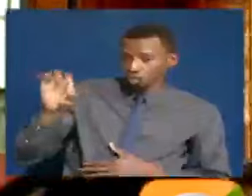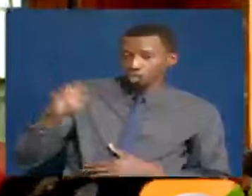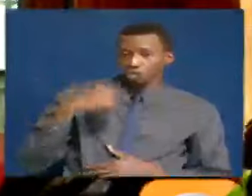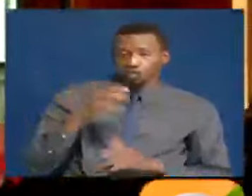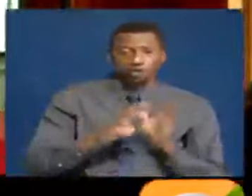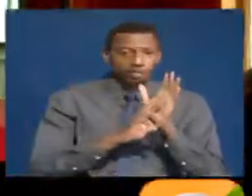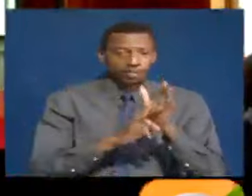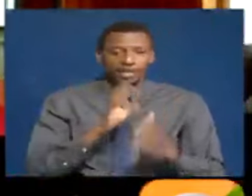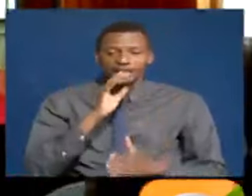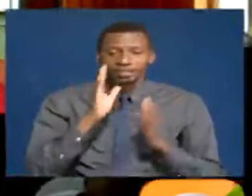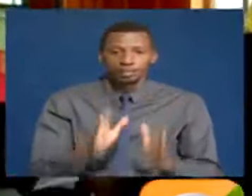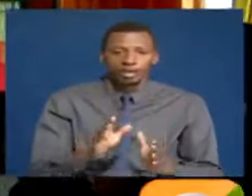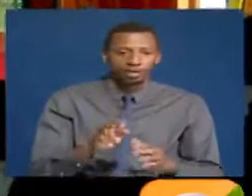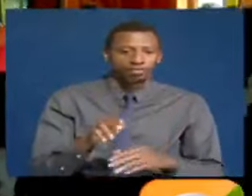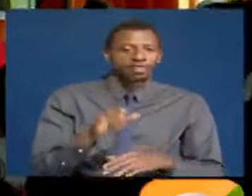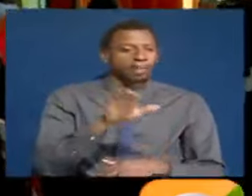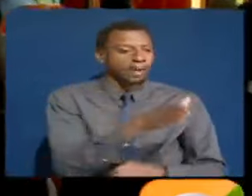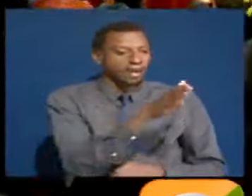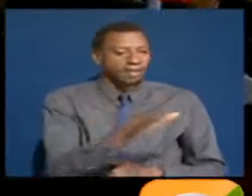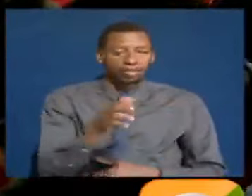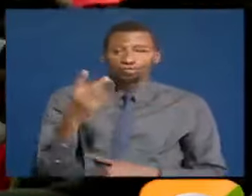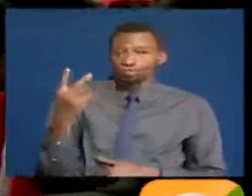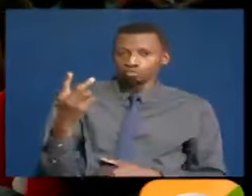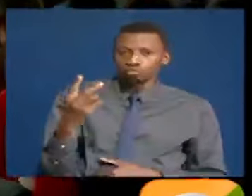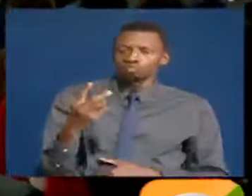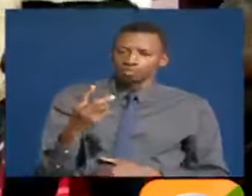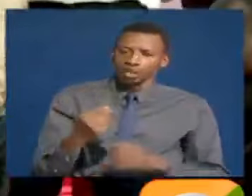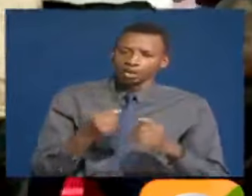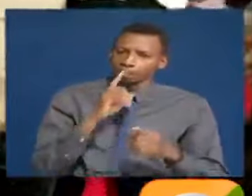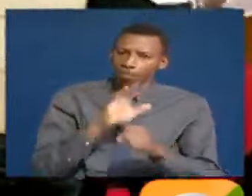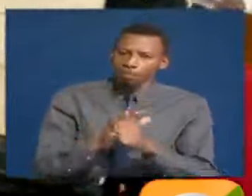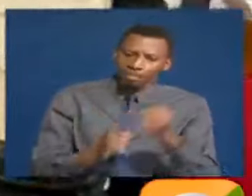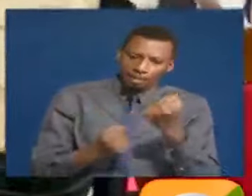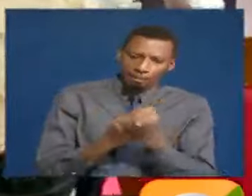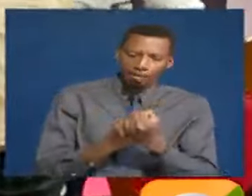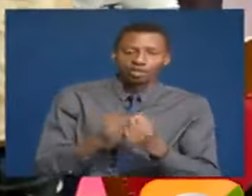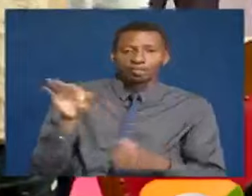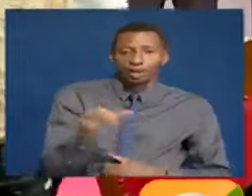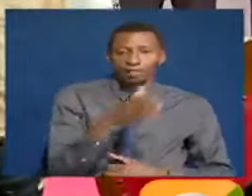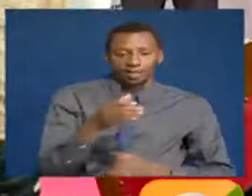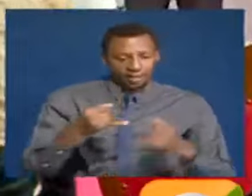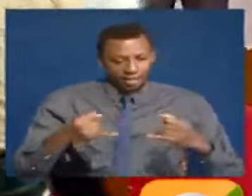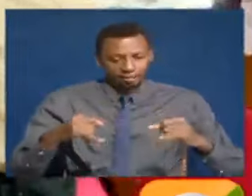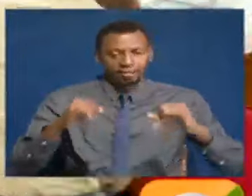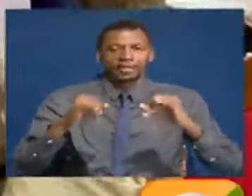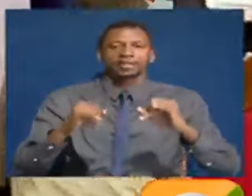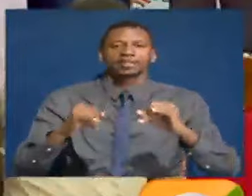yote mawili, aliahidi msaada wa bunge katika kutekeleza mapendekezo yaliyomo katika ripoti hiyo.